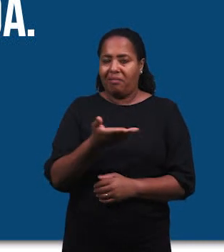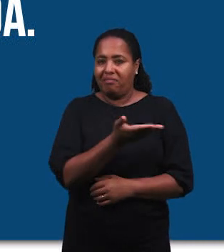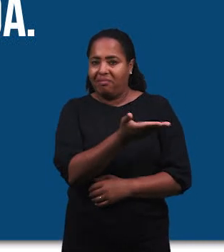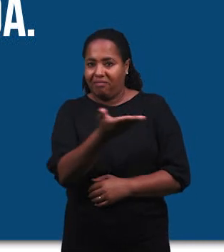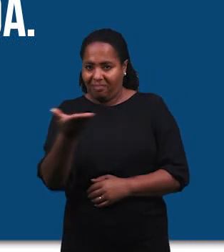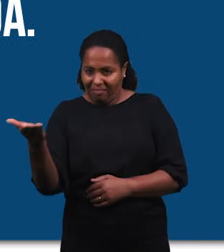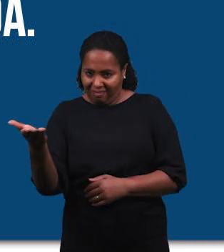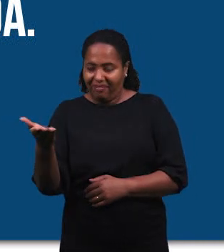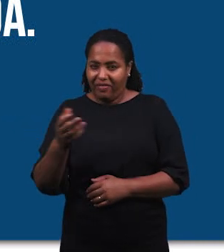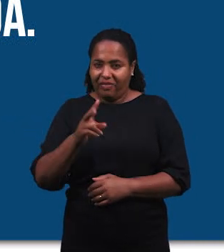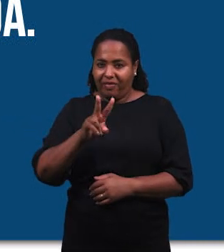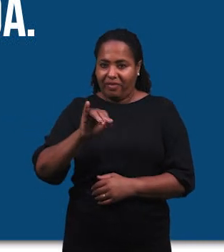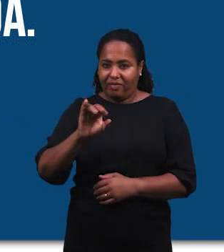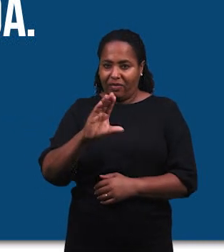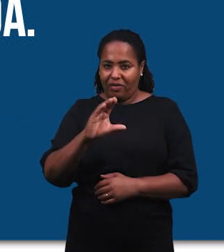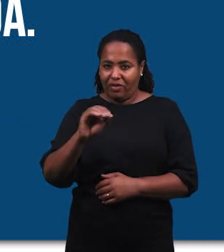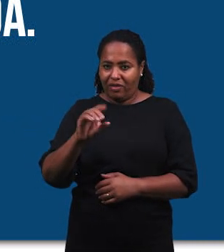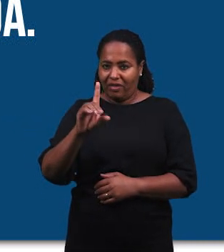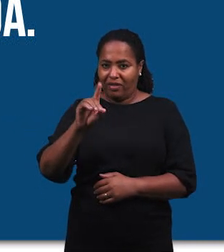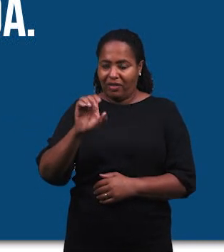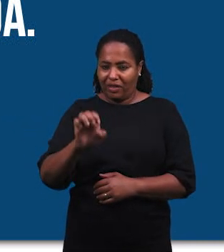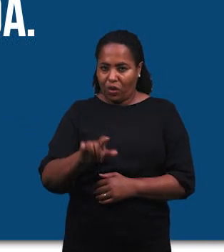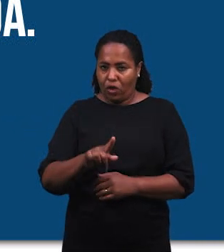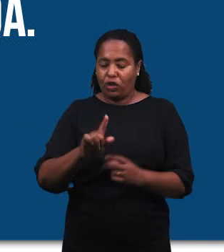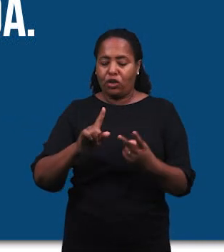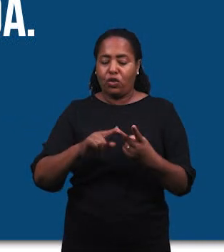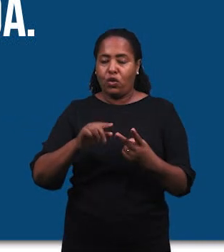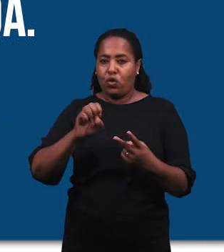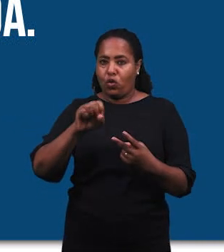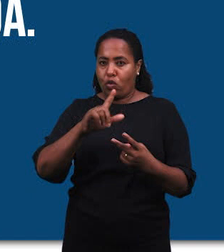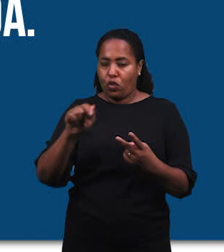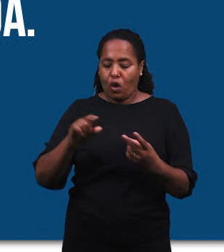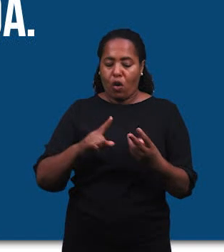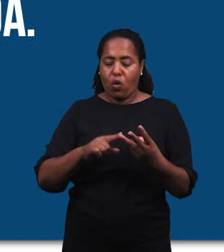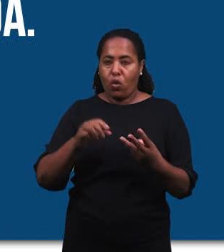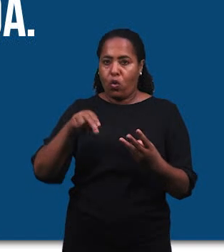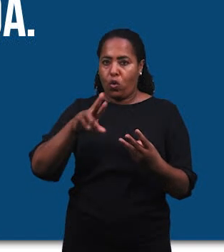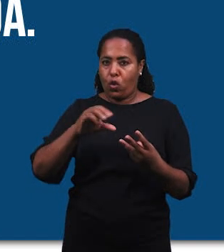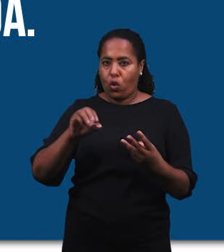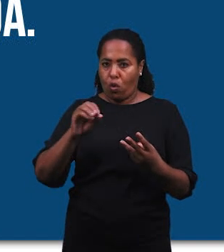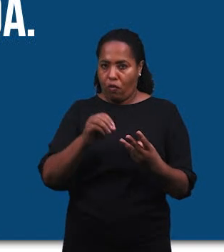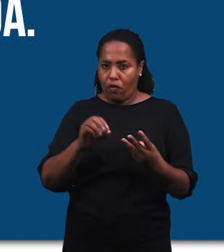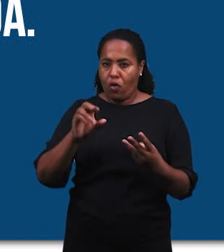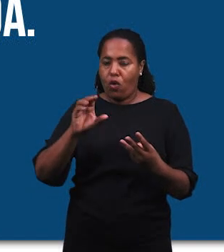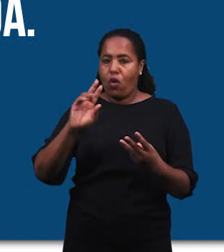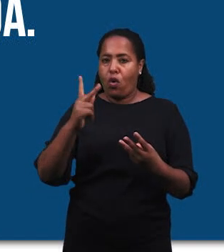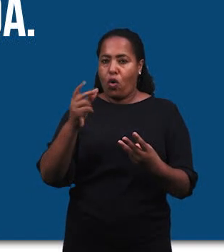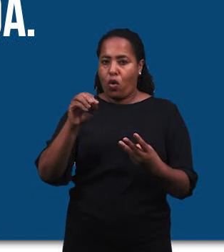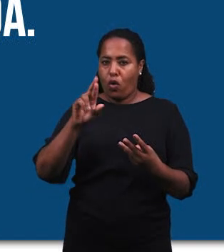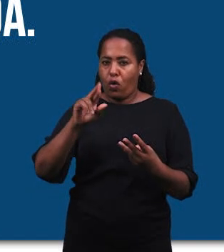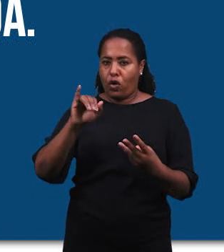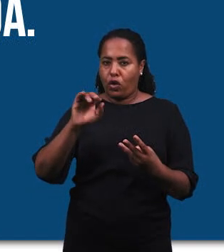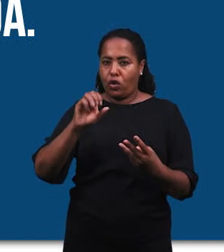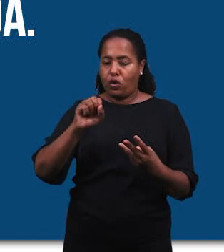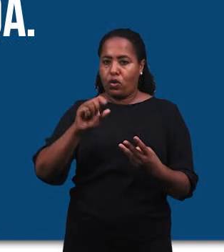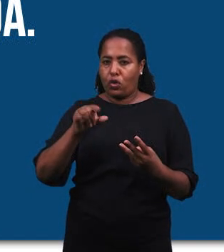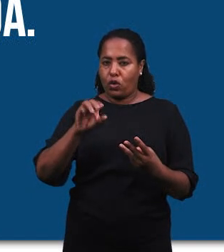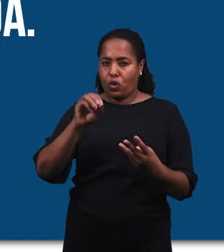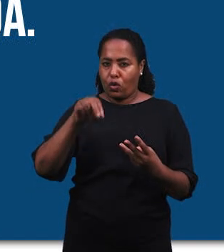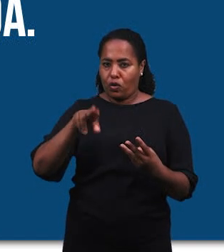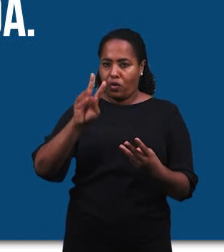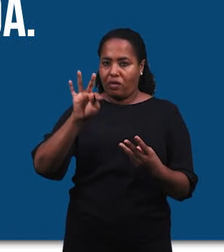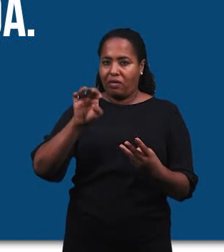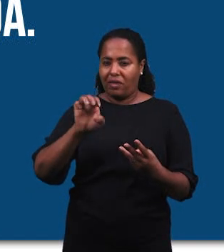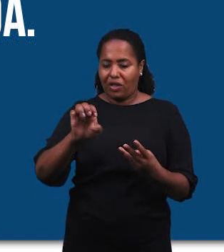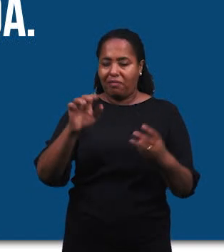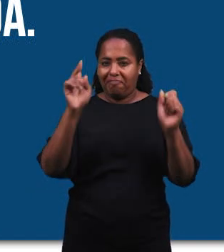Висконти, Коста-ду-Су, Нового Оризонти в Макаэ. Мир Божий вам! Так